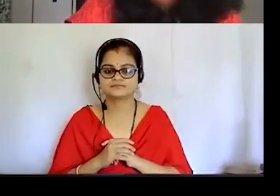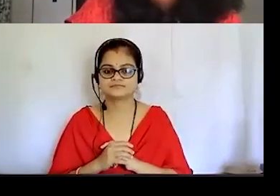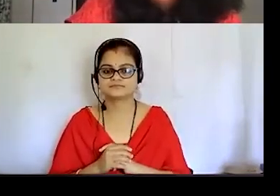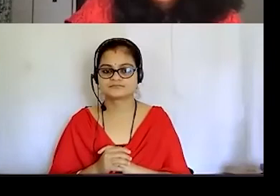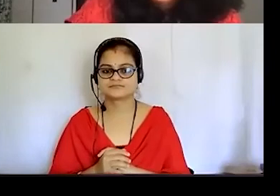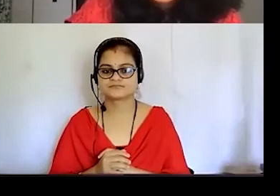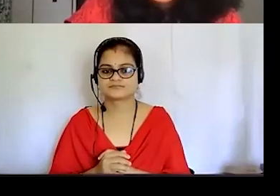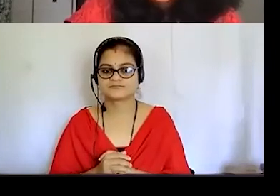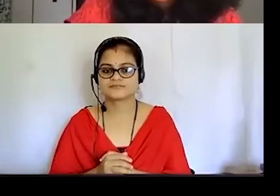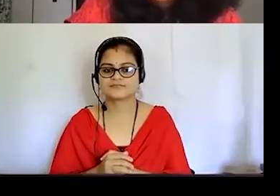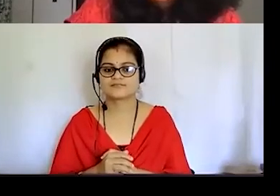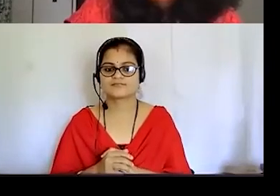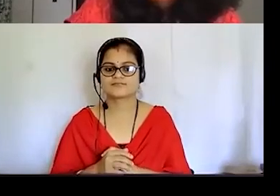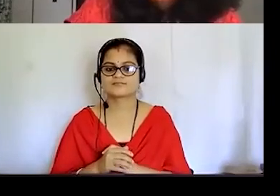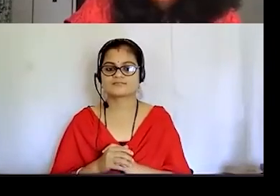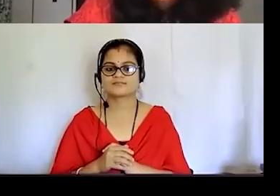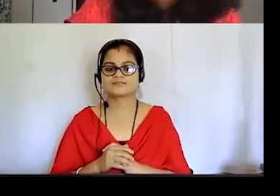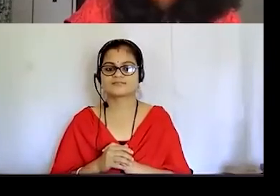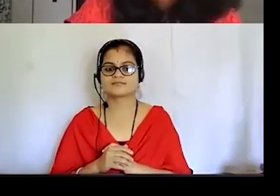गाड़ी हाको